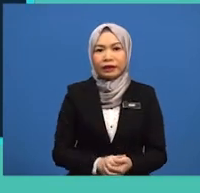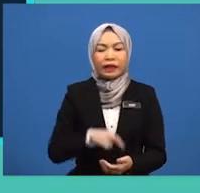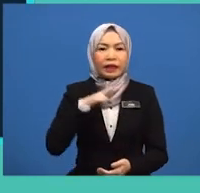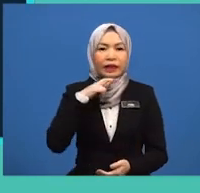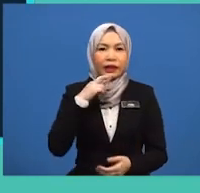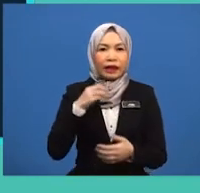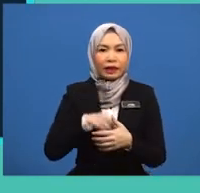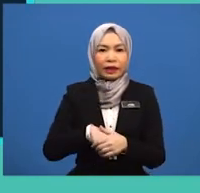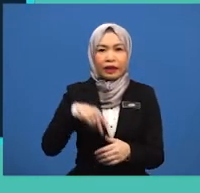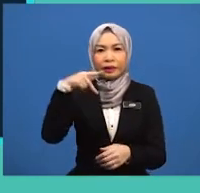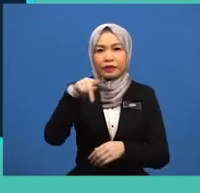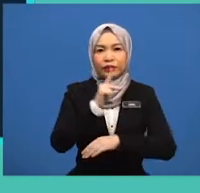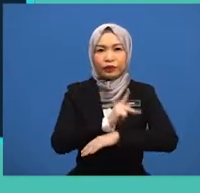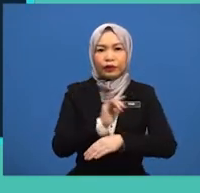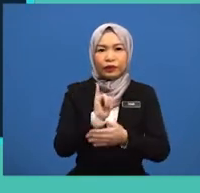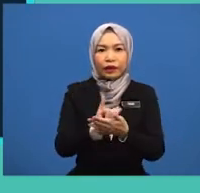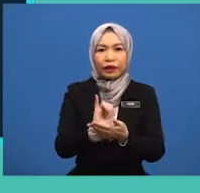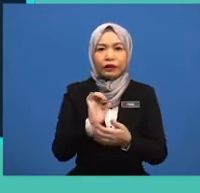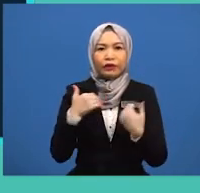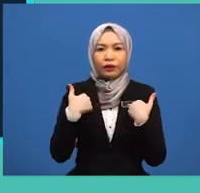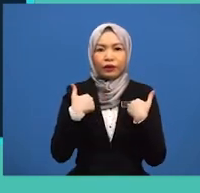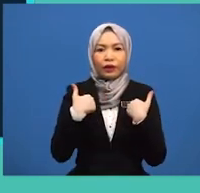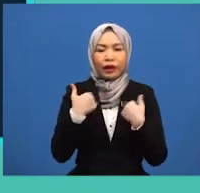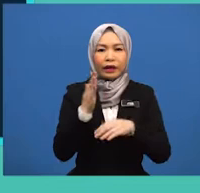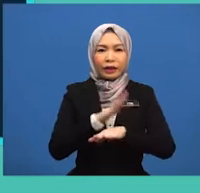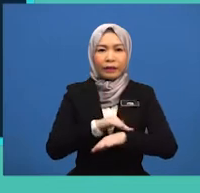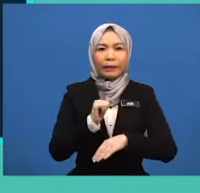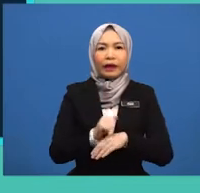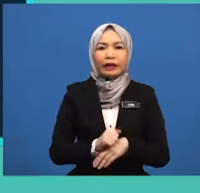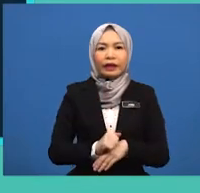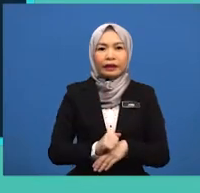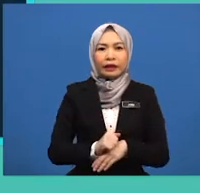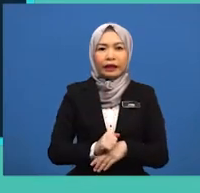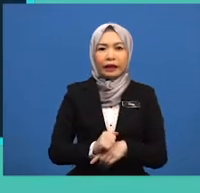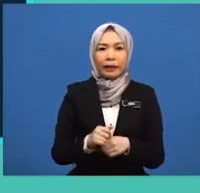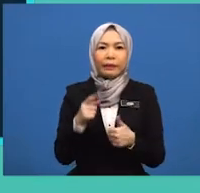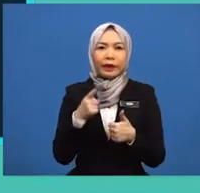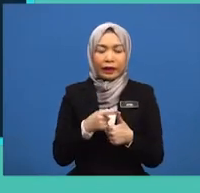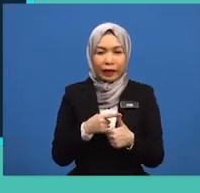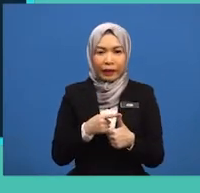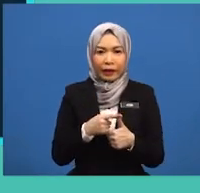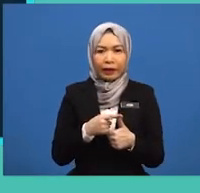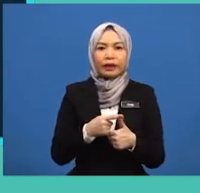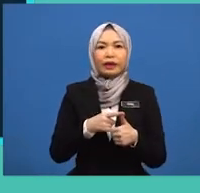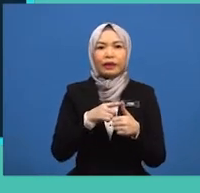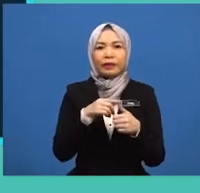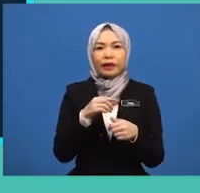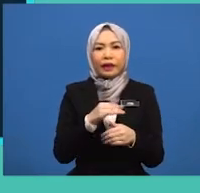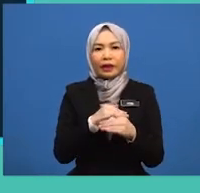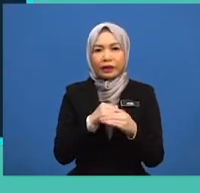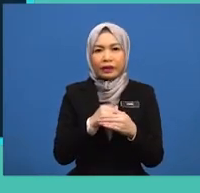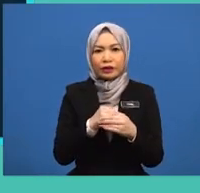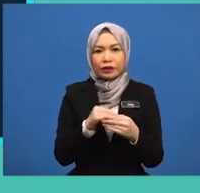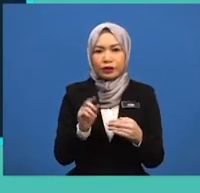Ralat dalam sudut kod tersebut terdapat pada pertama, baris 2,